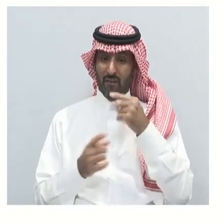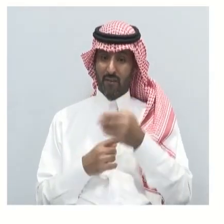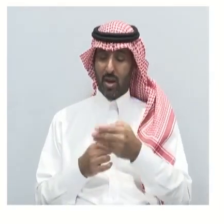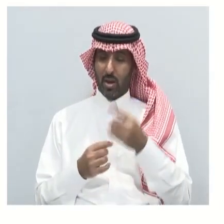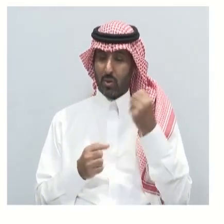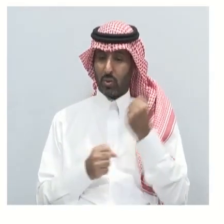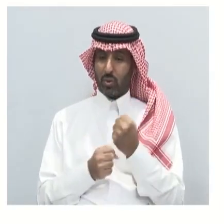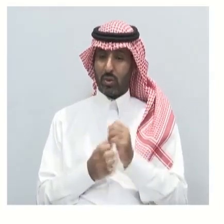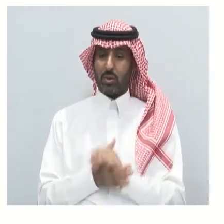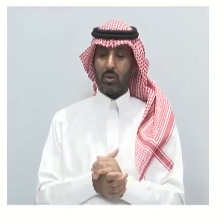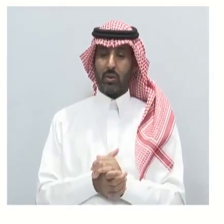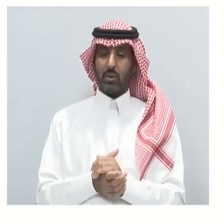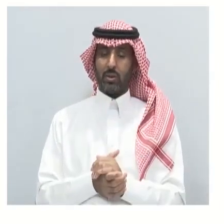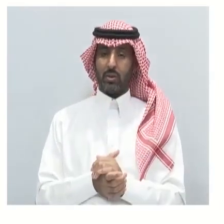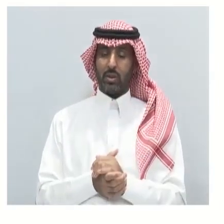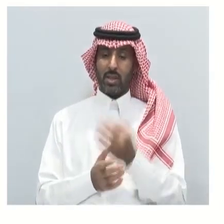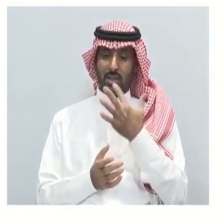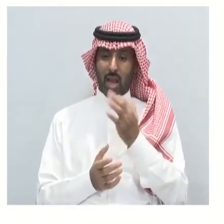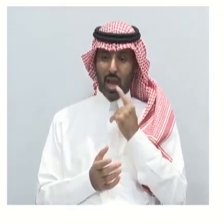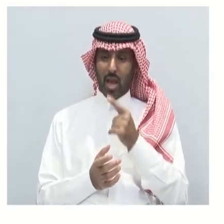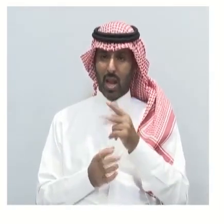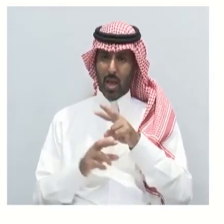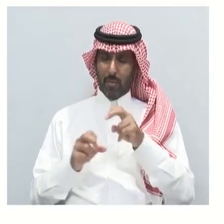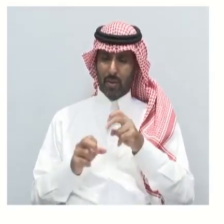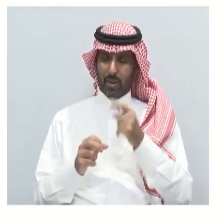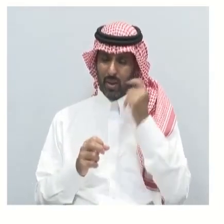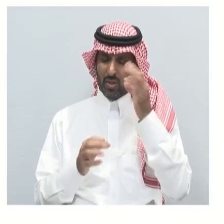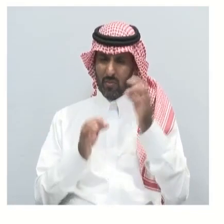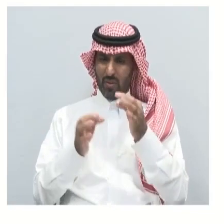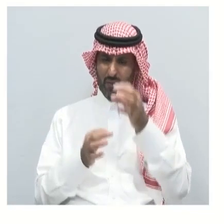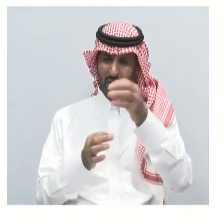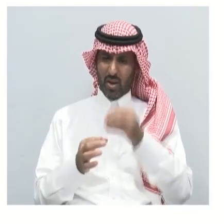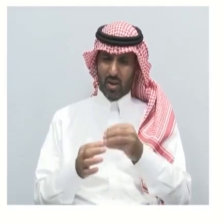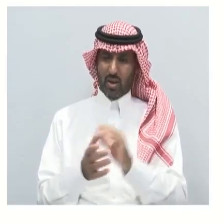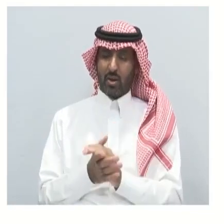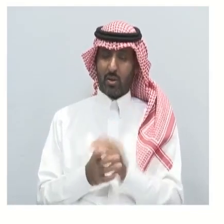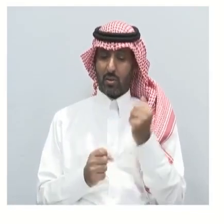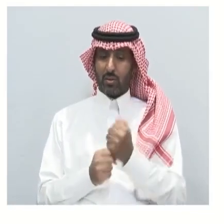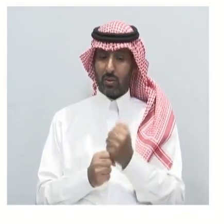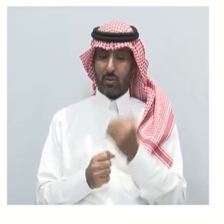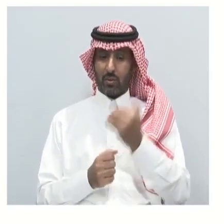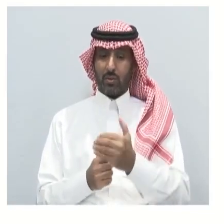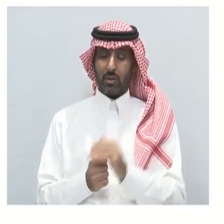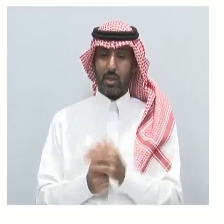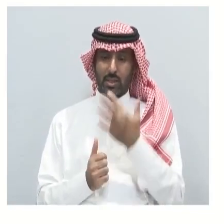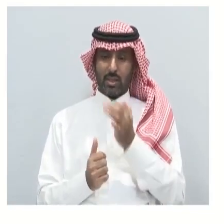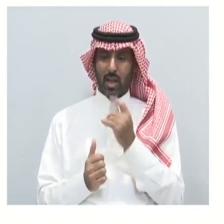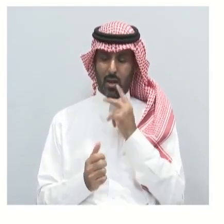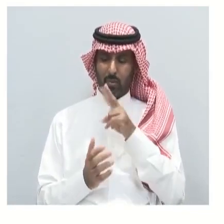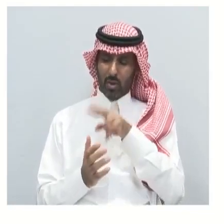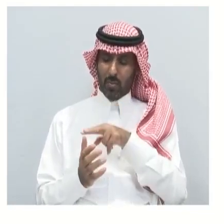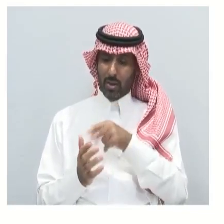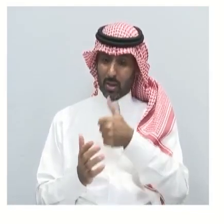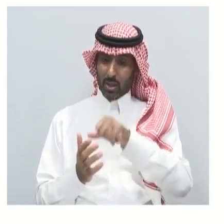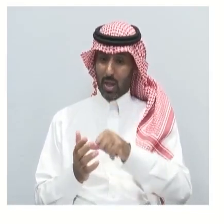وجهده هذه لاجل انها تساعد الباحث على تنظيم افكاره وجهده حتى ايضا يسهل عمليه متابعه